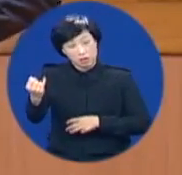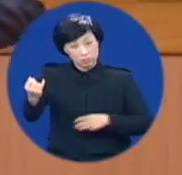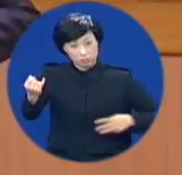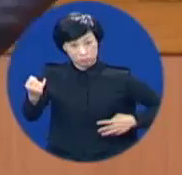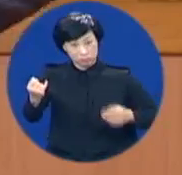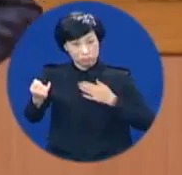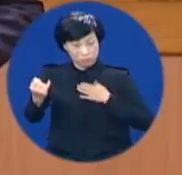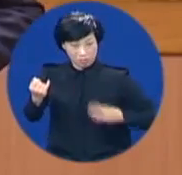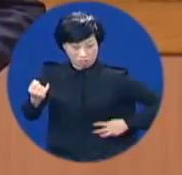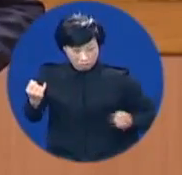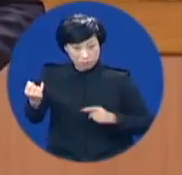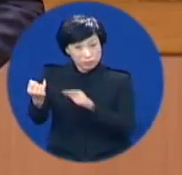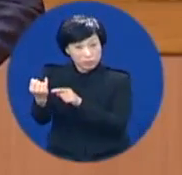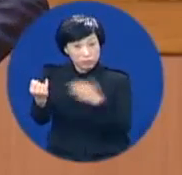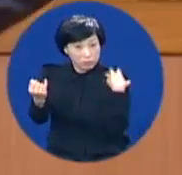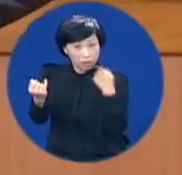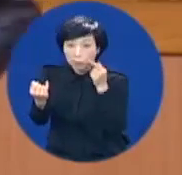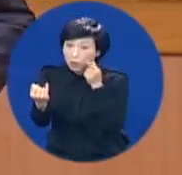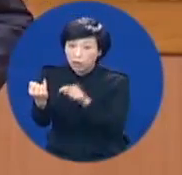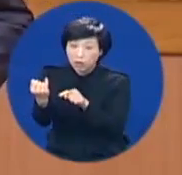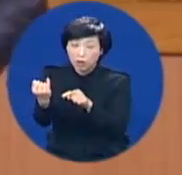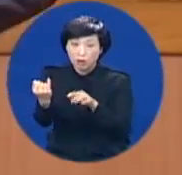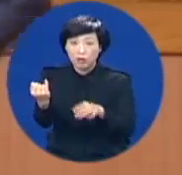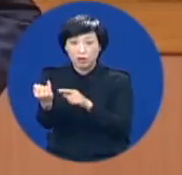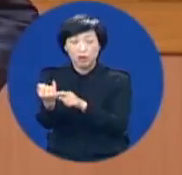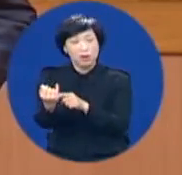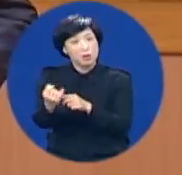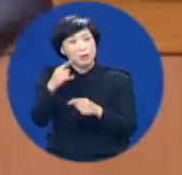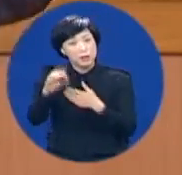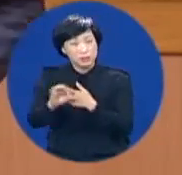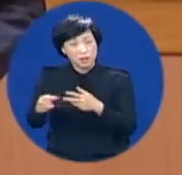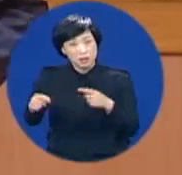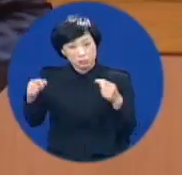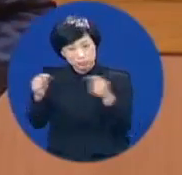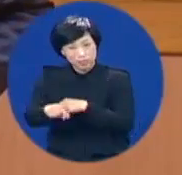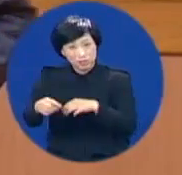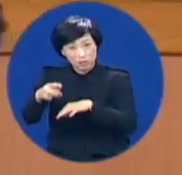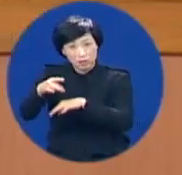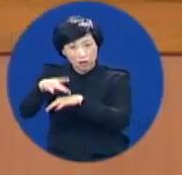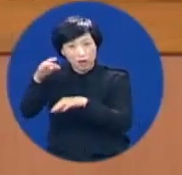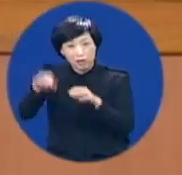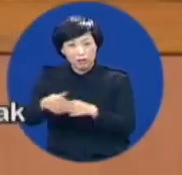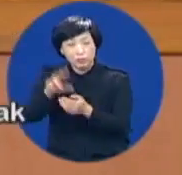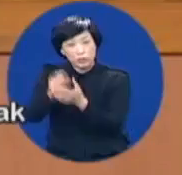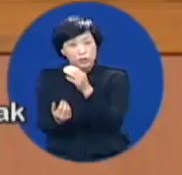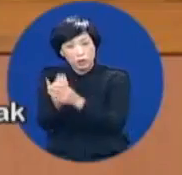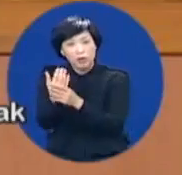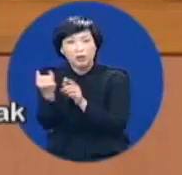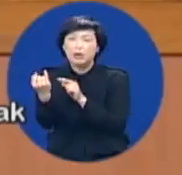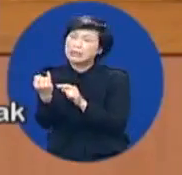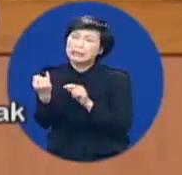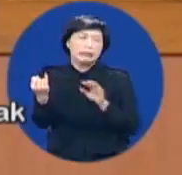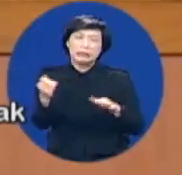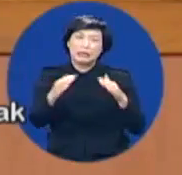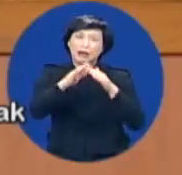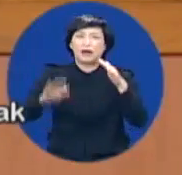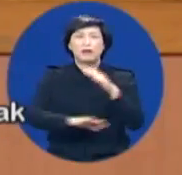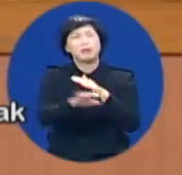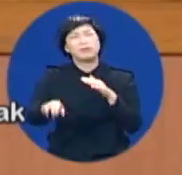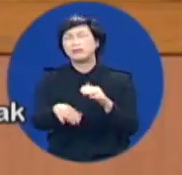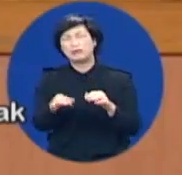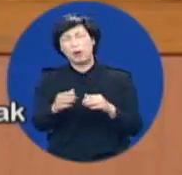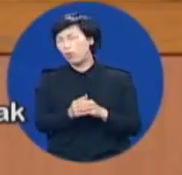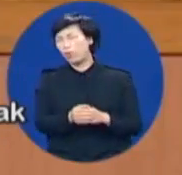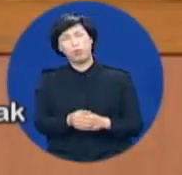안에서 재구실을 못하고 이게 부러지거나 깨지거나 문제가 일어나면 이건 가정이 보통 문제가